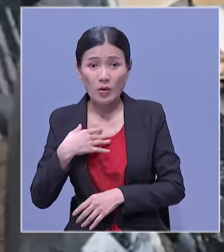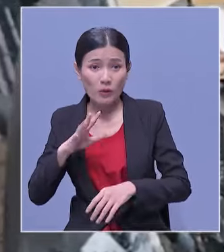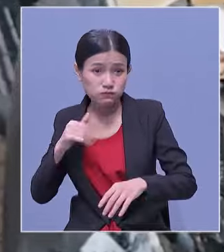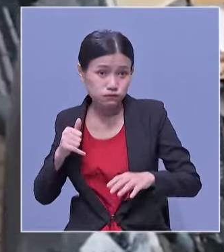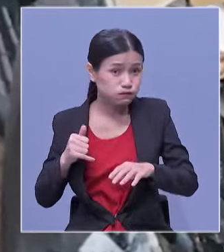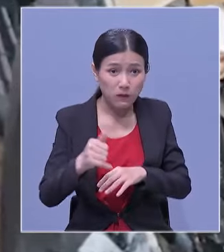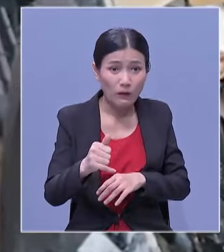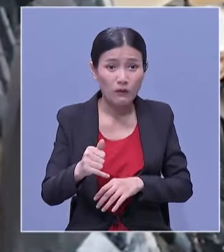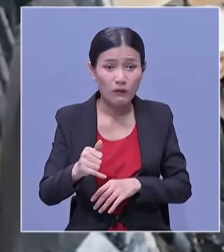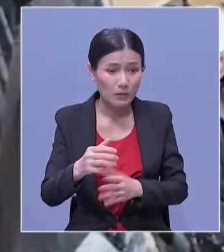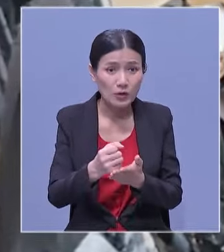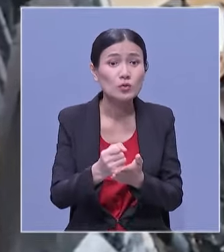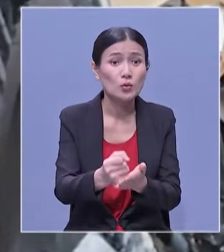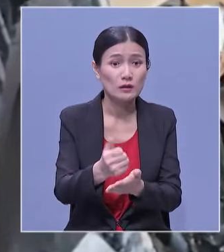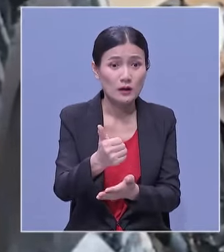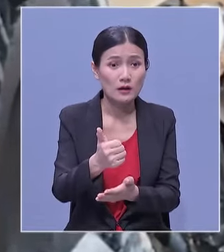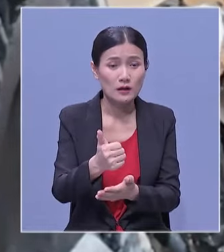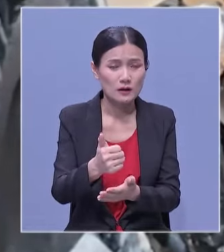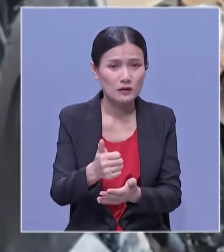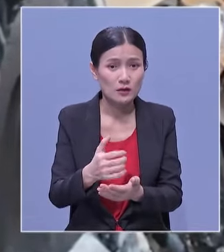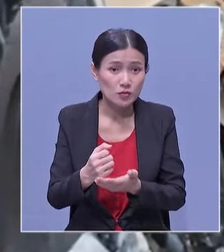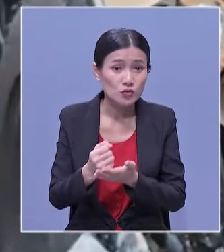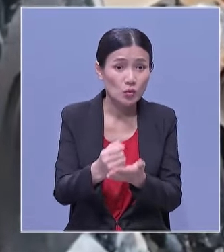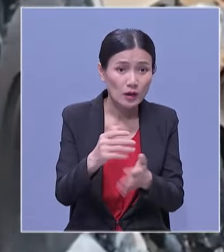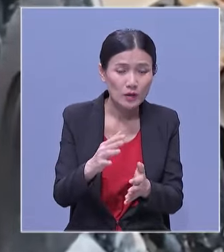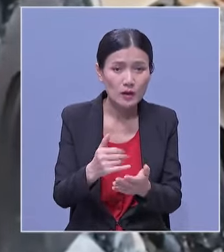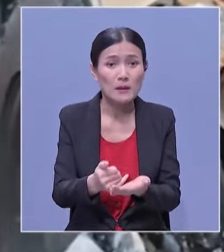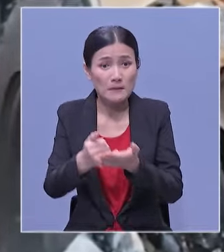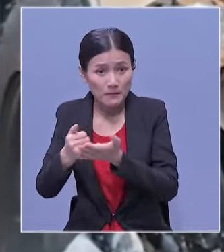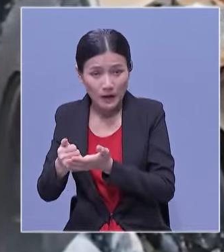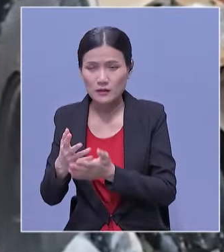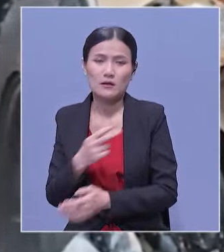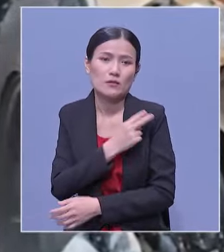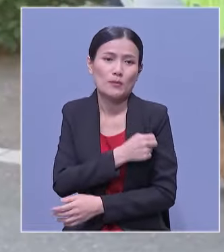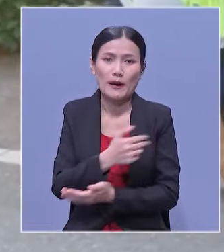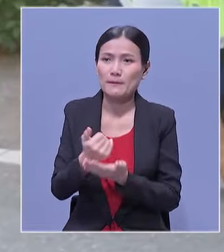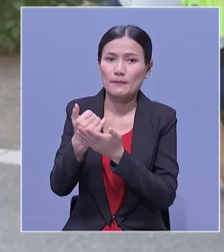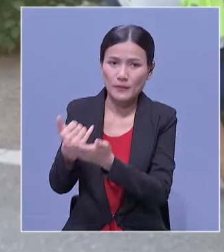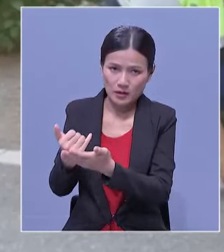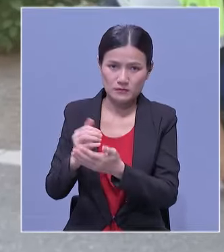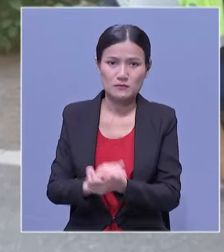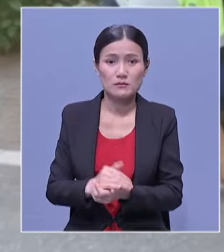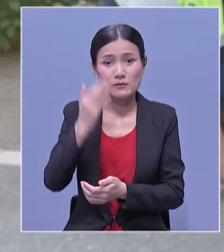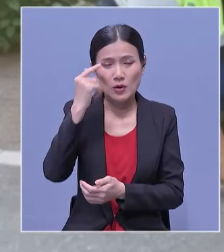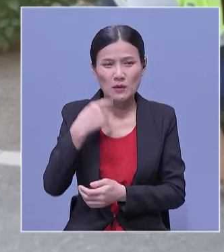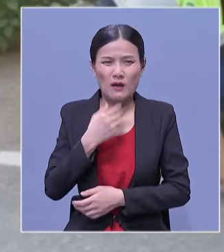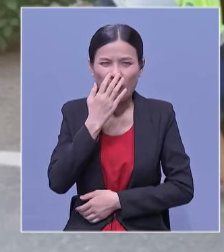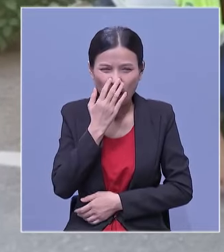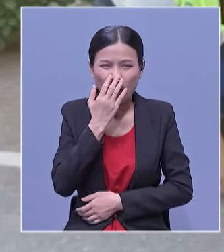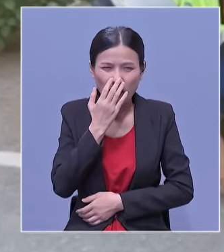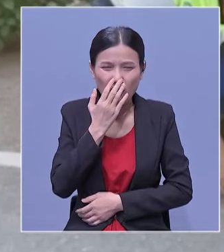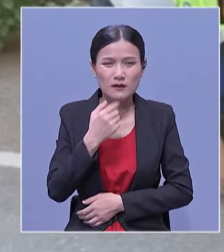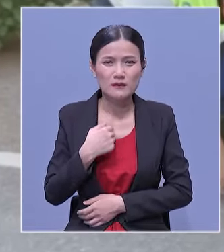ไปช่วยชีวิตเอาไว้ได้ทันก่อนที่จะรีบให้กู้ภัยเนี่ยพาตัวส่งไปที่โรงพยาบาลเพราะว่าเกิดอาการสำลักควันนะค